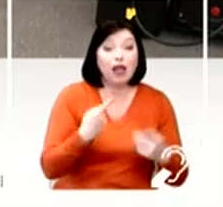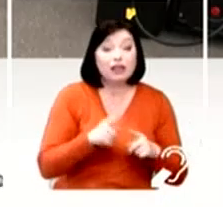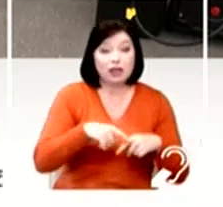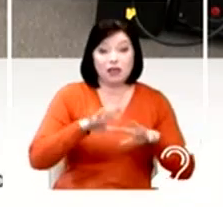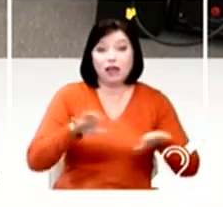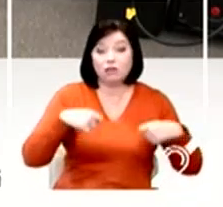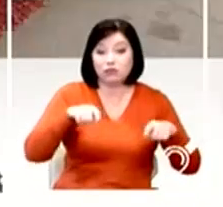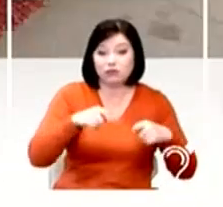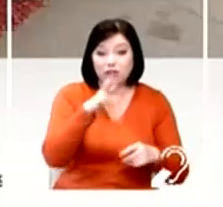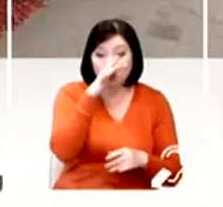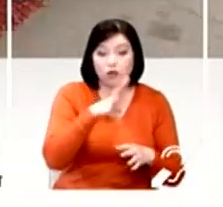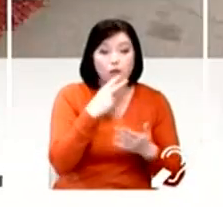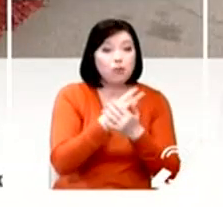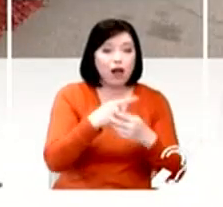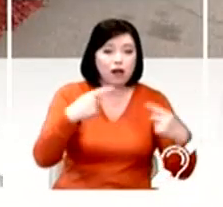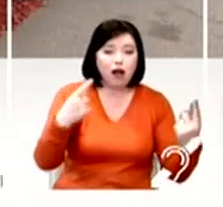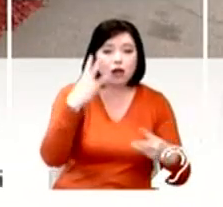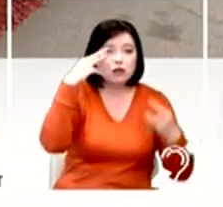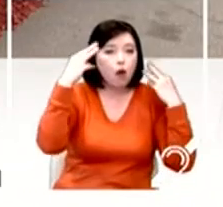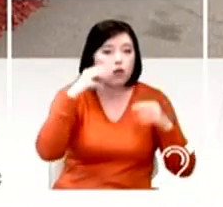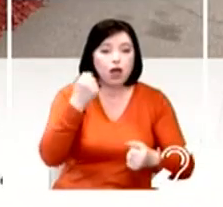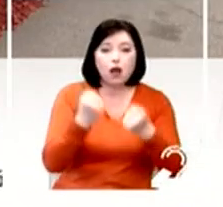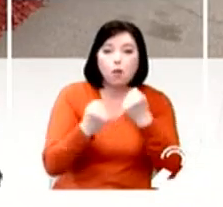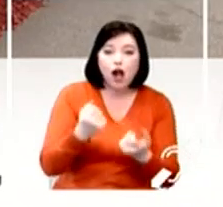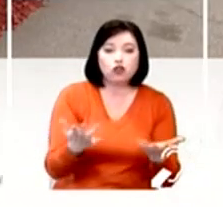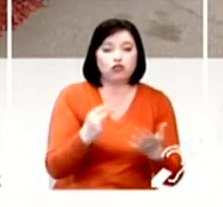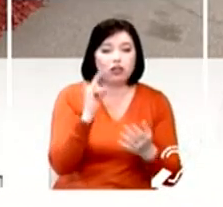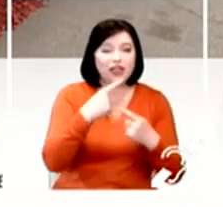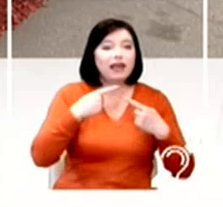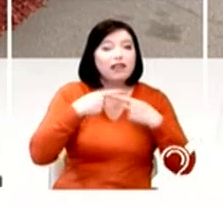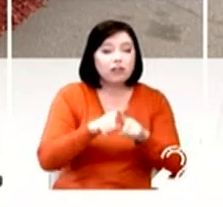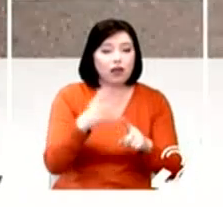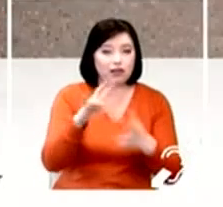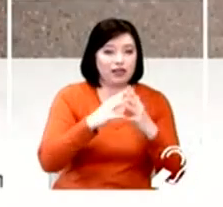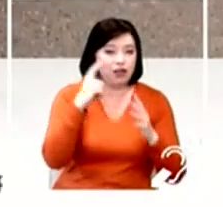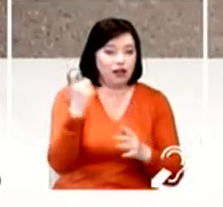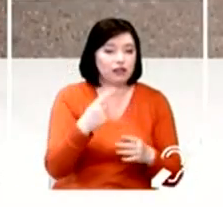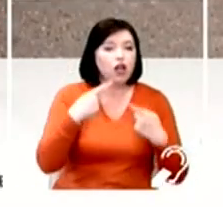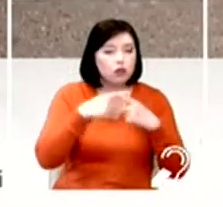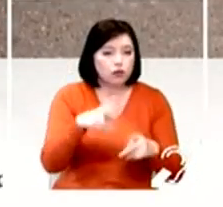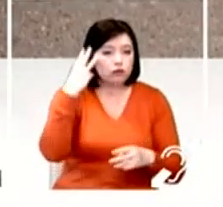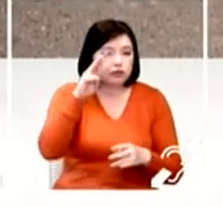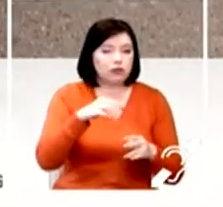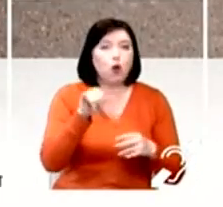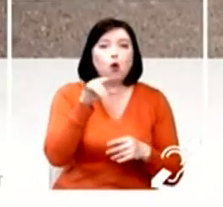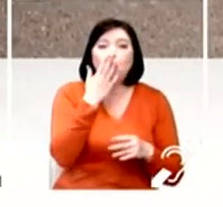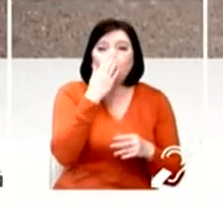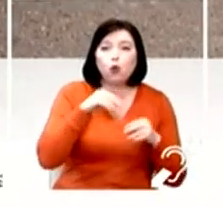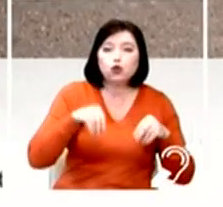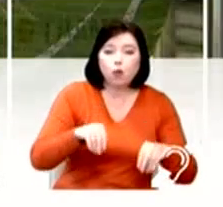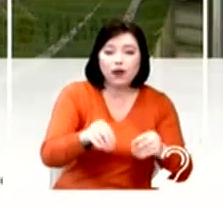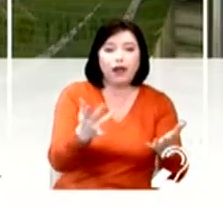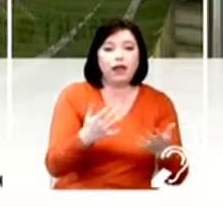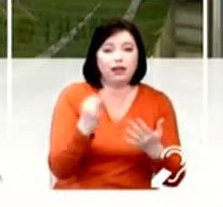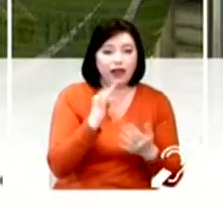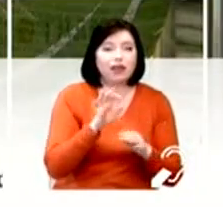din Chișinău au fost expuse diverse modele de mașini și echipamente agricole, tehnologii moderne, îngrășăminte și produse de